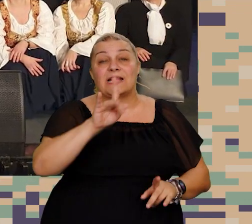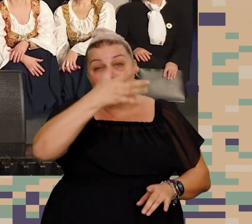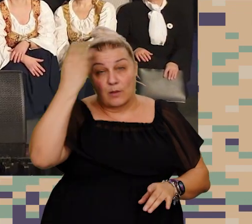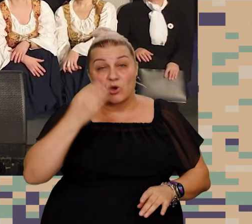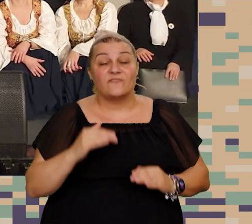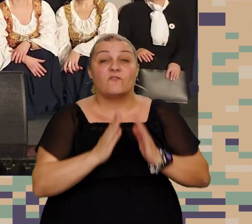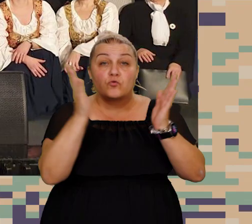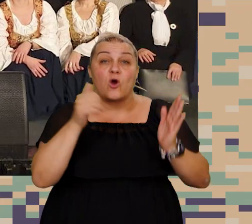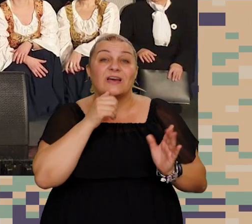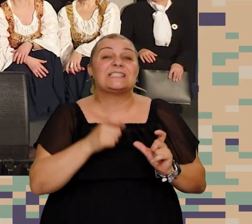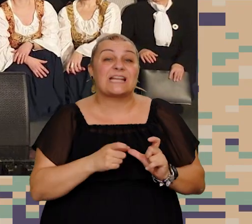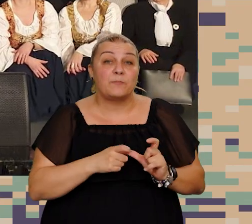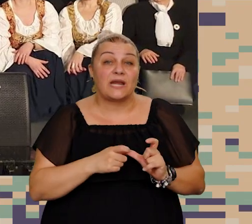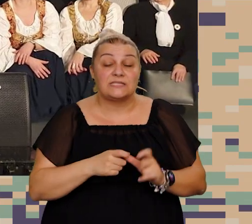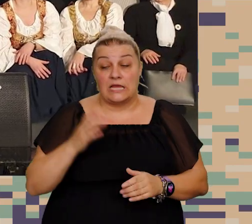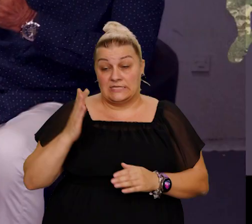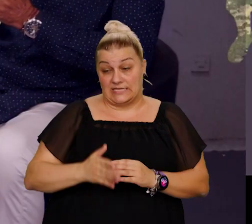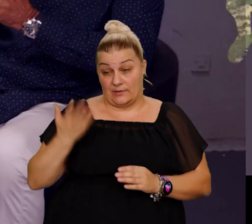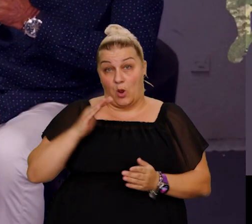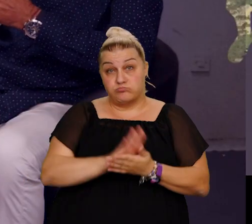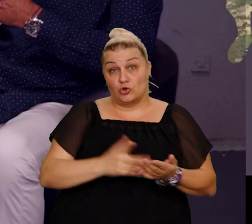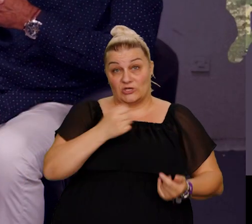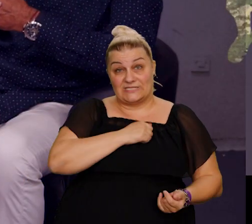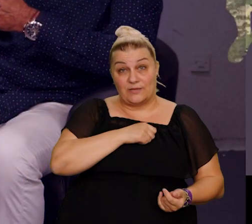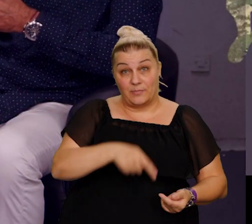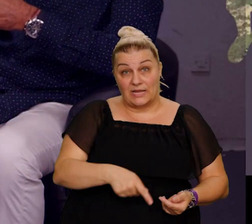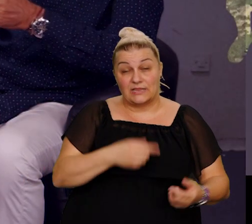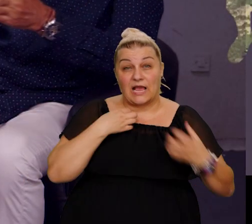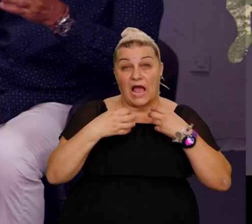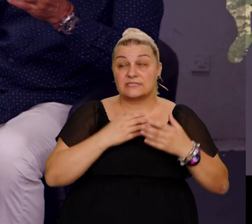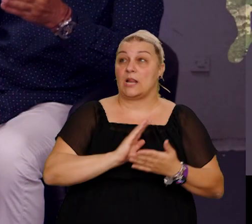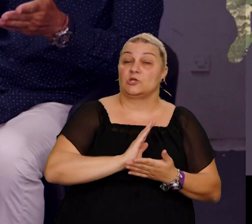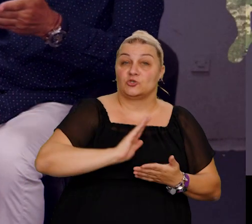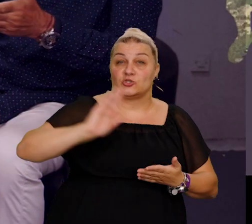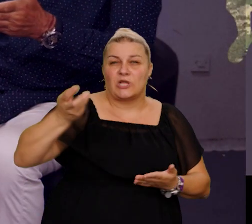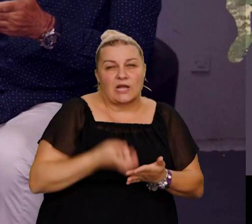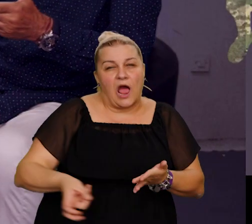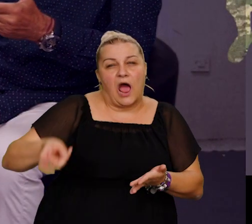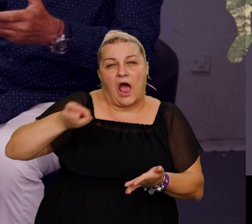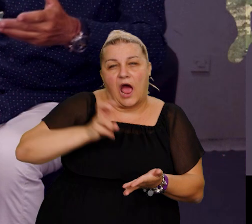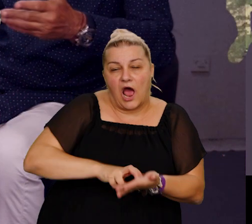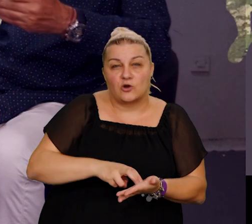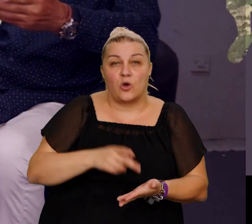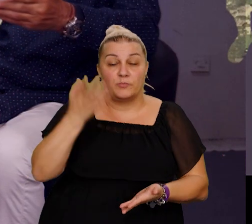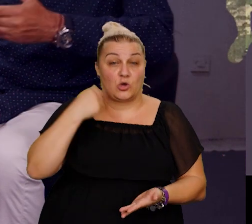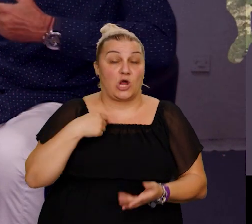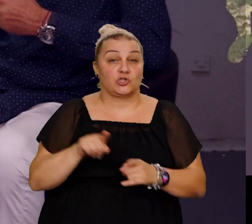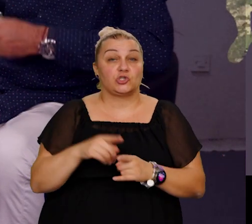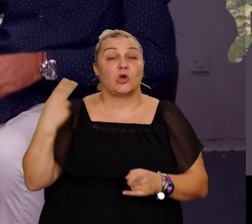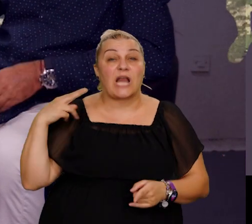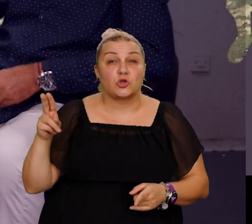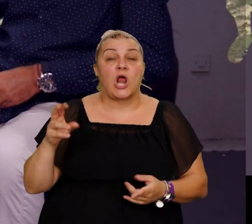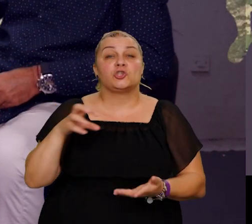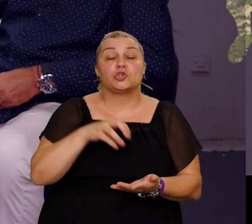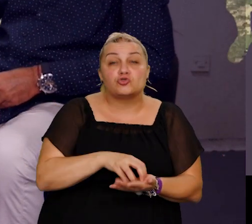Srebrenica. Posljednji maraton krenio je iz Splita, bili smo zajedno ispred zgrade HNK, u ranu i jutarnju zoru, bio je naš